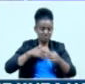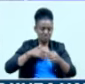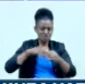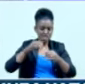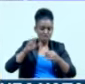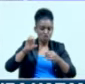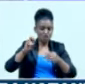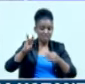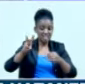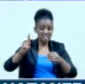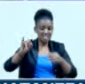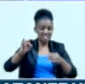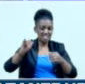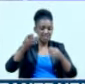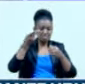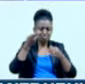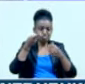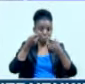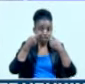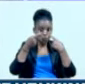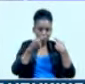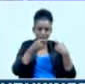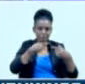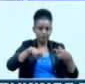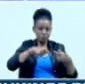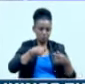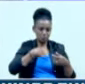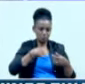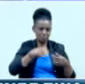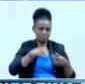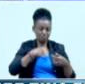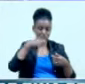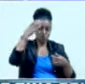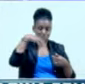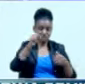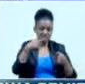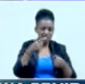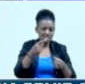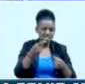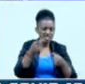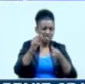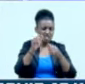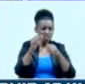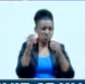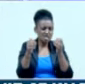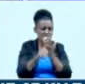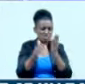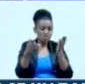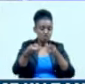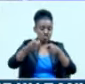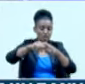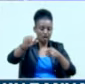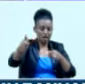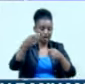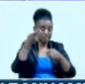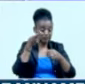twese no twese tugomba kugira uruhare mu guhangana nacyo. Ni ibintu umuntu yavuga yuko ari amasomo afatika twakongeraho n'ayandi ariko